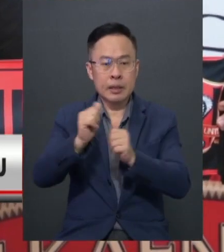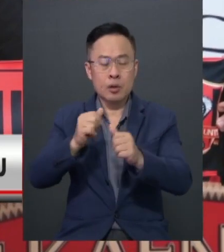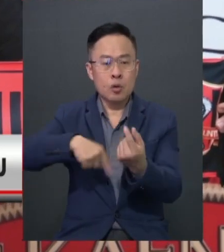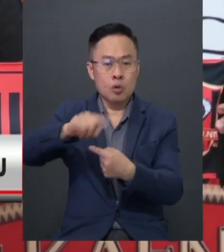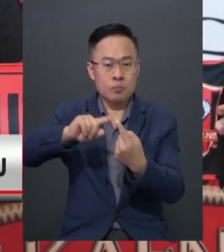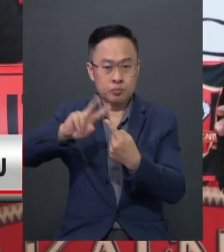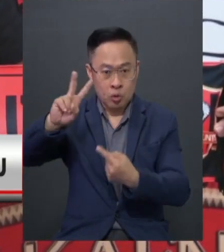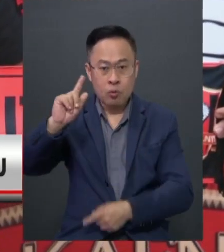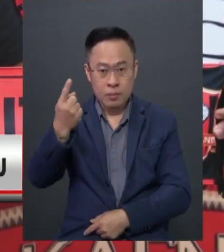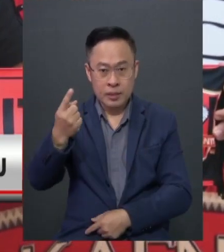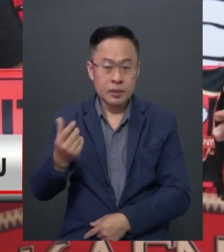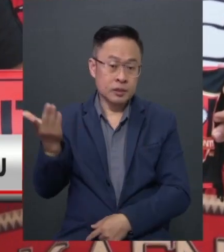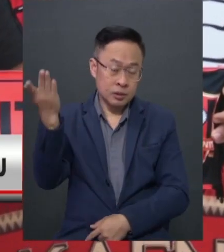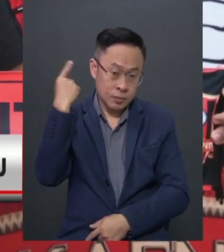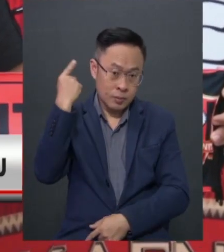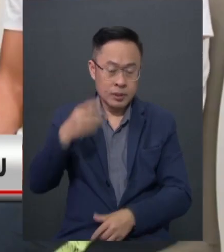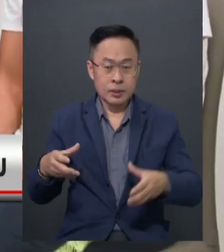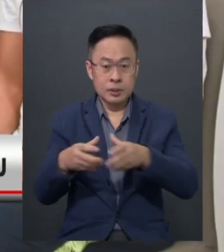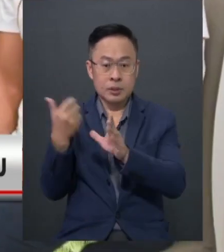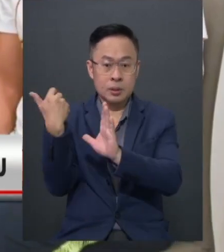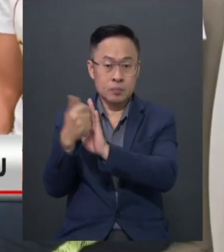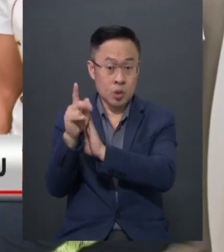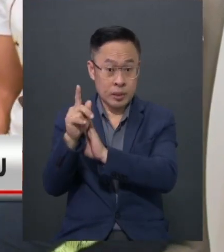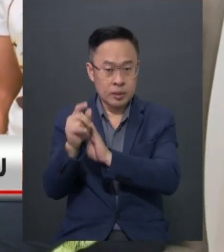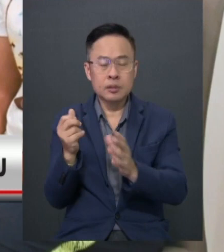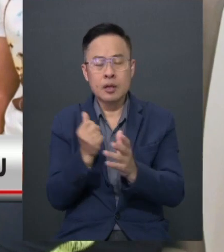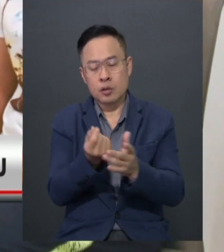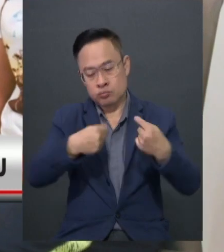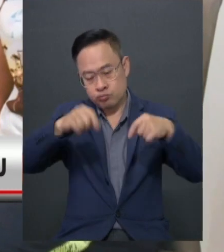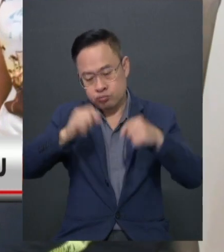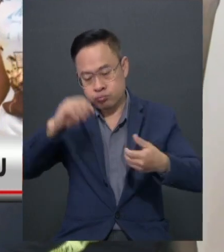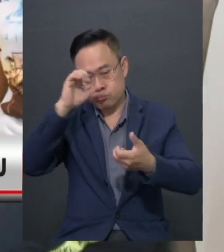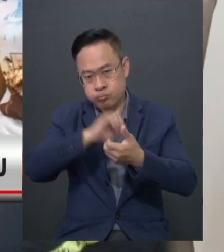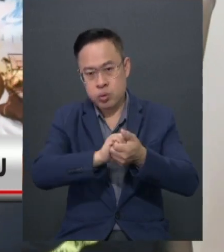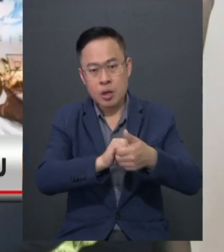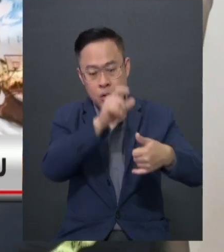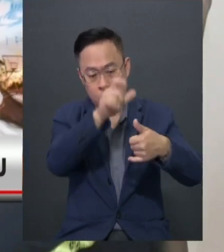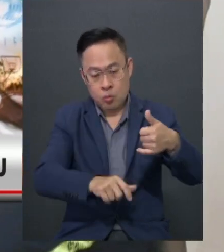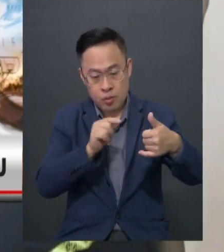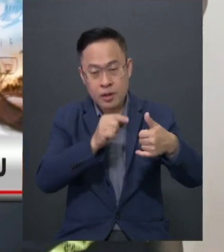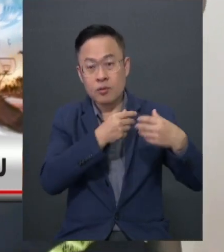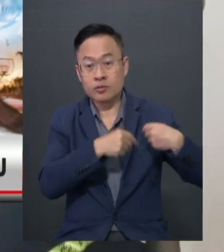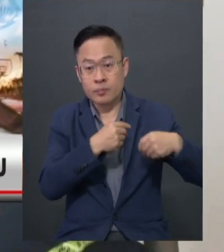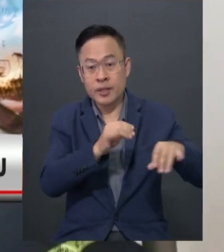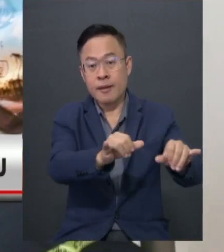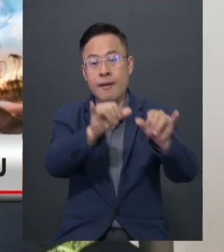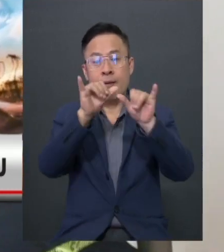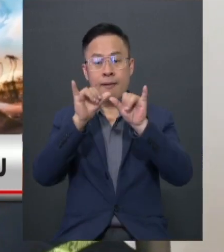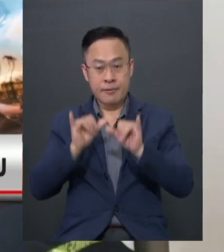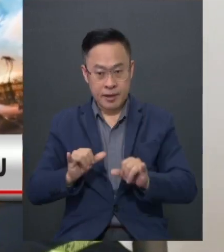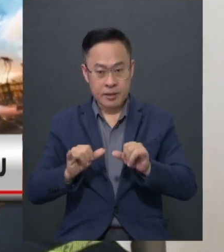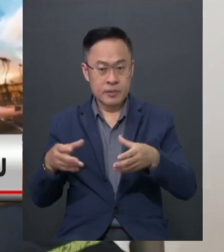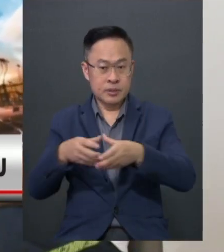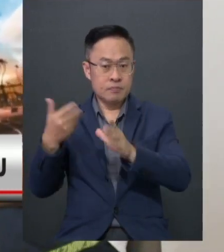เปิดตัวที่สโมสรพร้อมกับตรวจร่างกายทันทีนะฮะโดยส่วนหน้าลายนี้เนี่ยจะลงลาดตาข่ายจนจบฤดูกาลนี้ก็คือมาเล่นในเลกที่ 2ก่อน